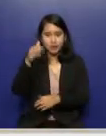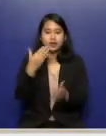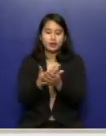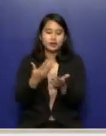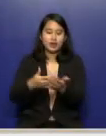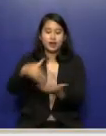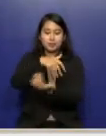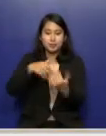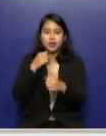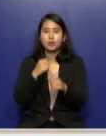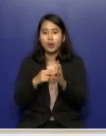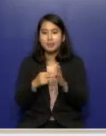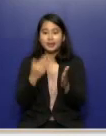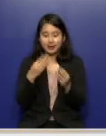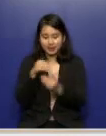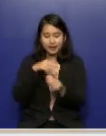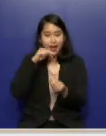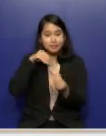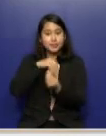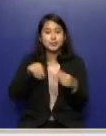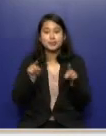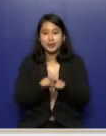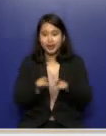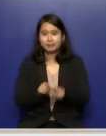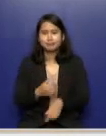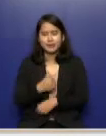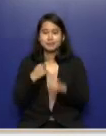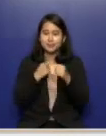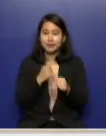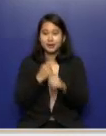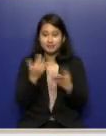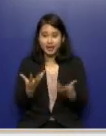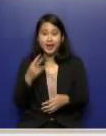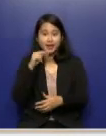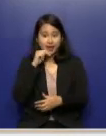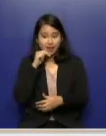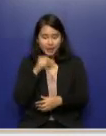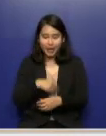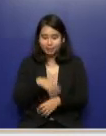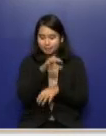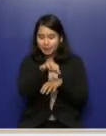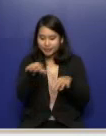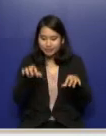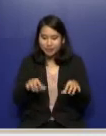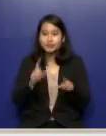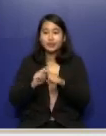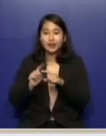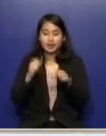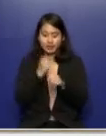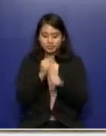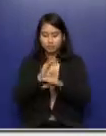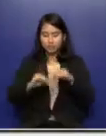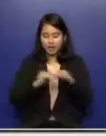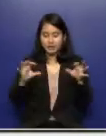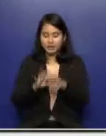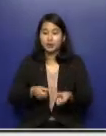จะได้มีโอกาสใช้น้ำด้วยมีการพยายามที่จะหาแหล่งน้ำแล้วก็ทำให้เกษตรทุกครั้งที่ทำโครงการ